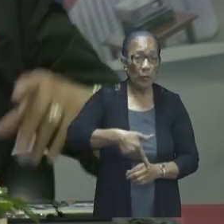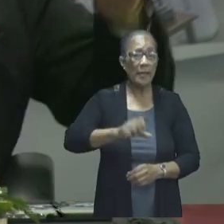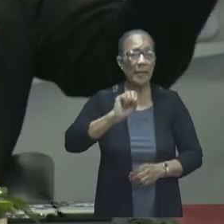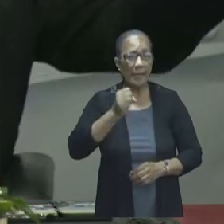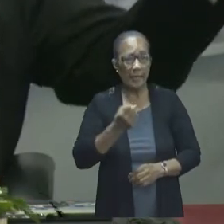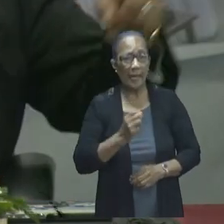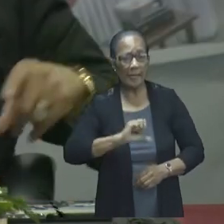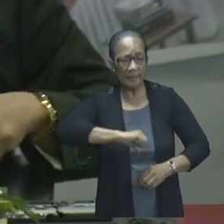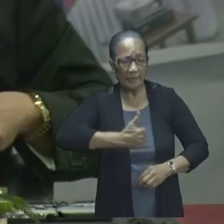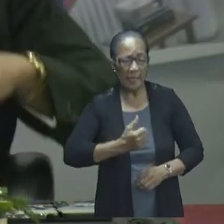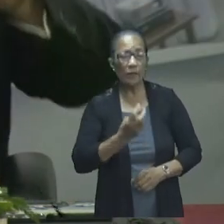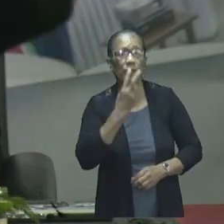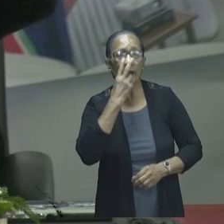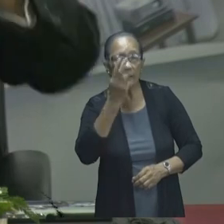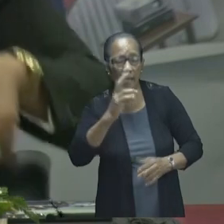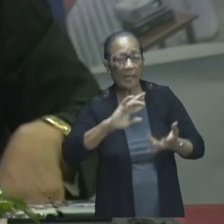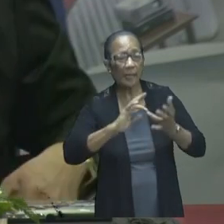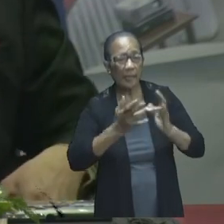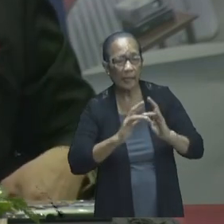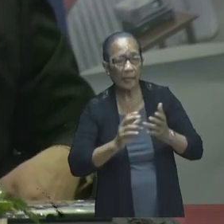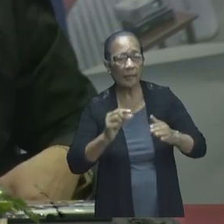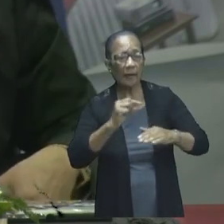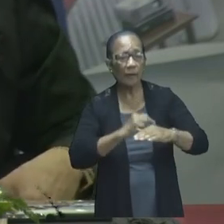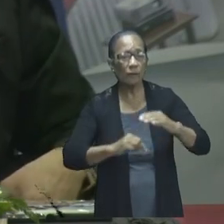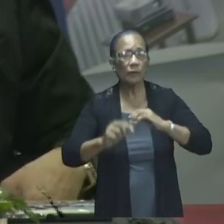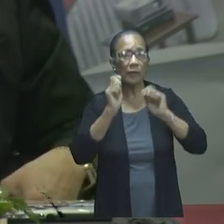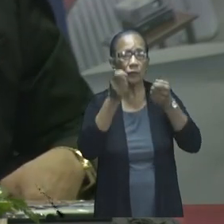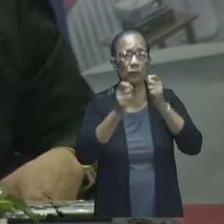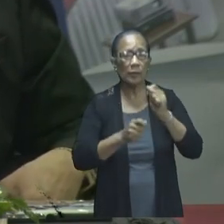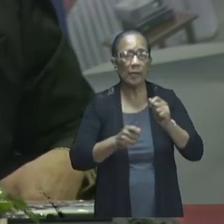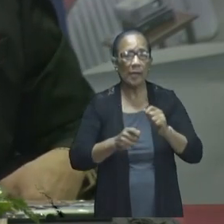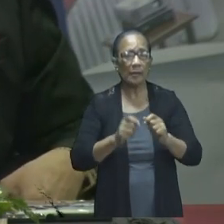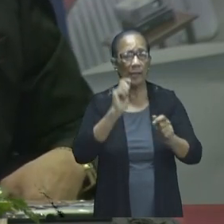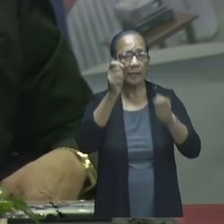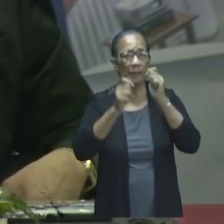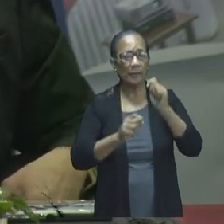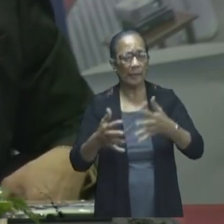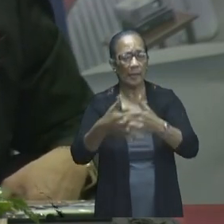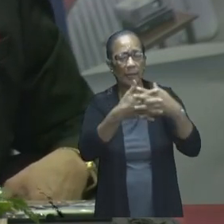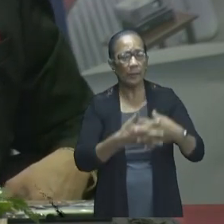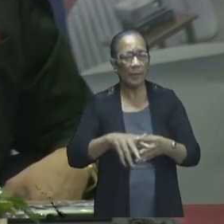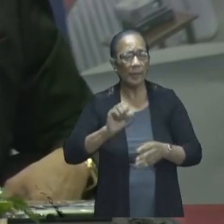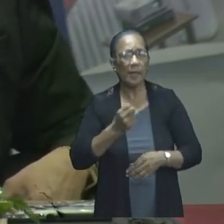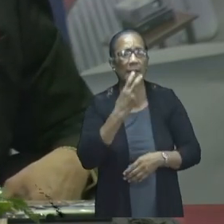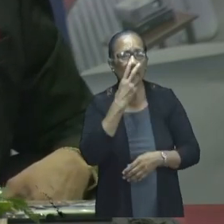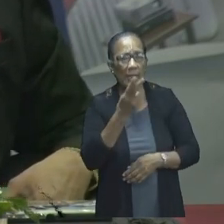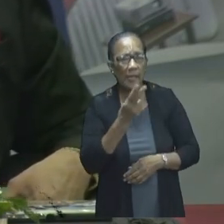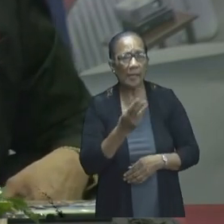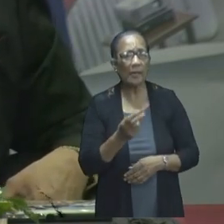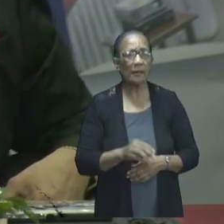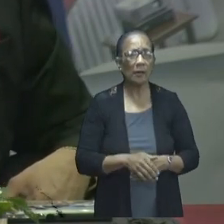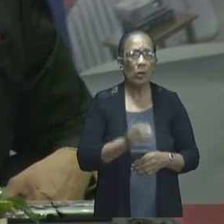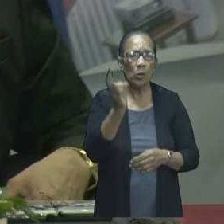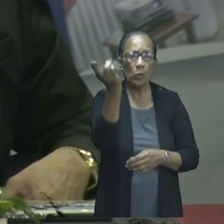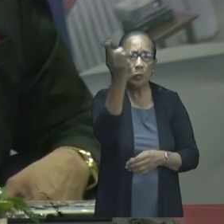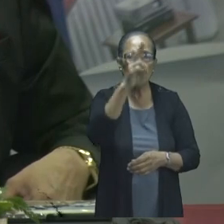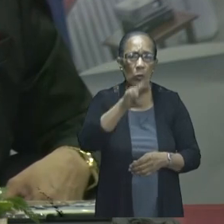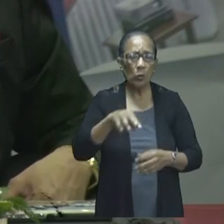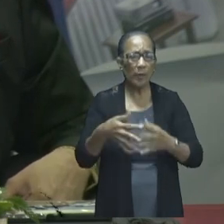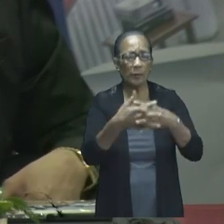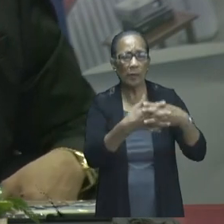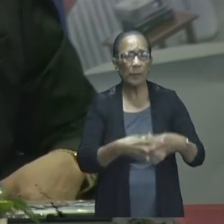check nederland jack u gaan en check for an spieren checkt in die dat check mijn amerika us amerika 2